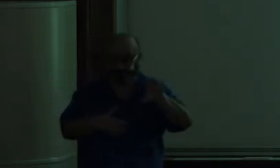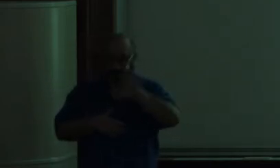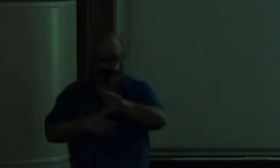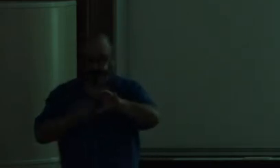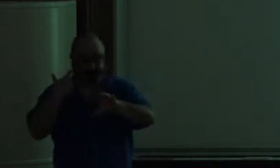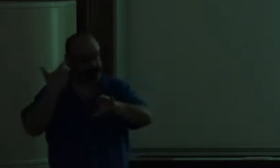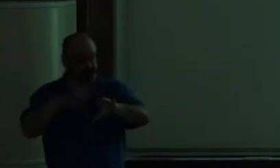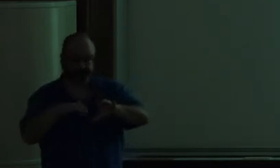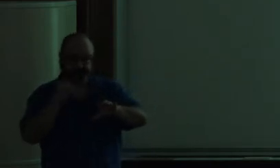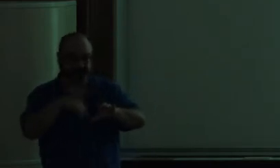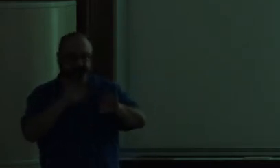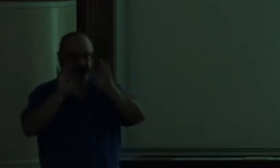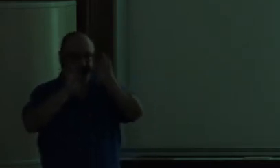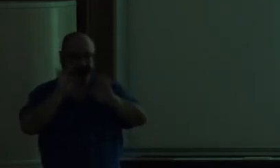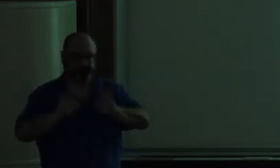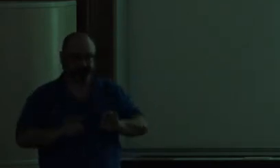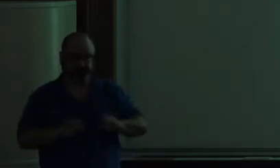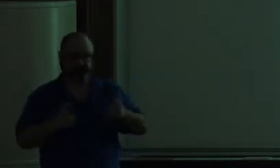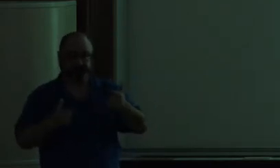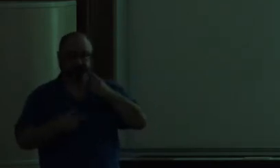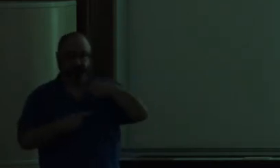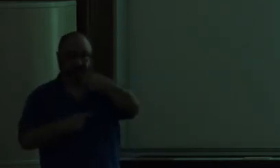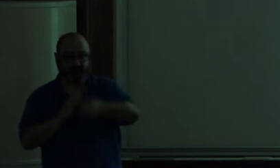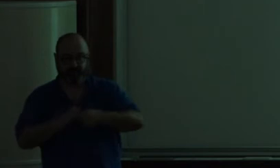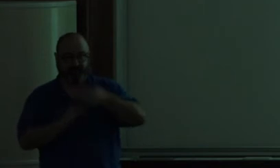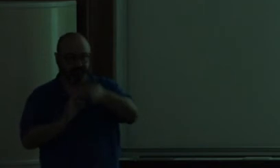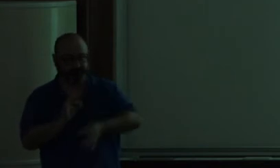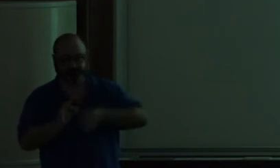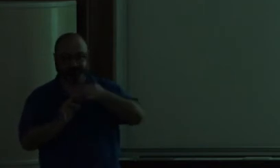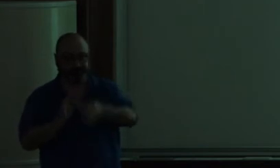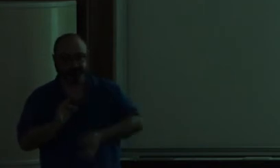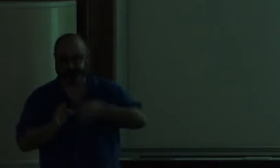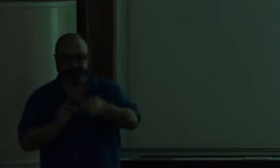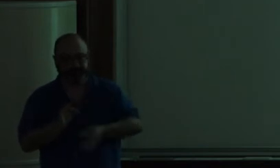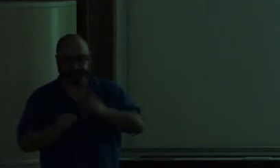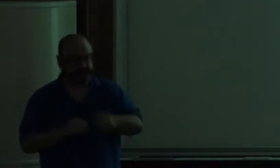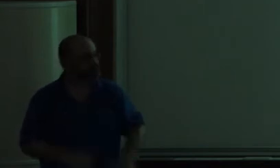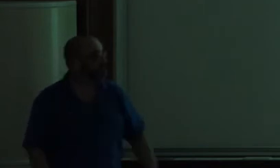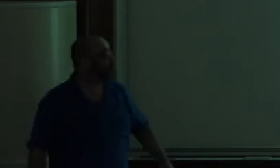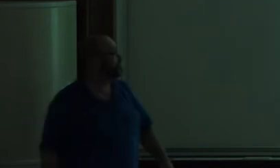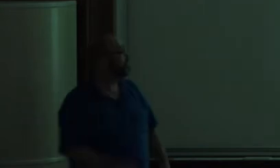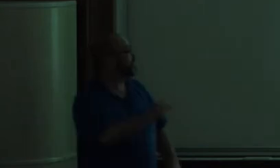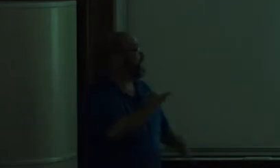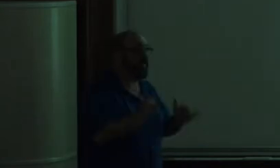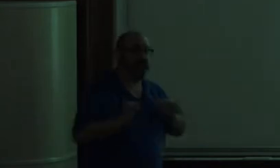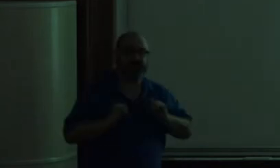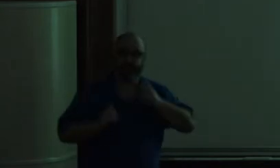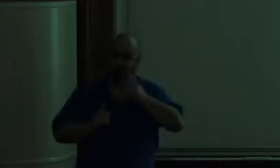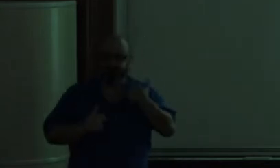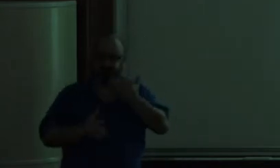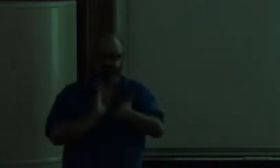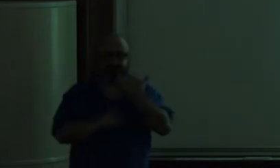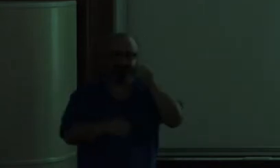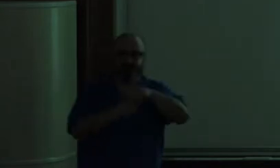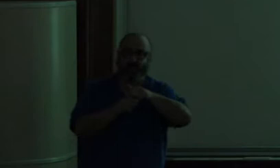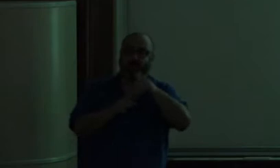vous savez que vous pouvez demander à ce conteneur le prochain élément, puis le prochain élément, puis le prochain élément. Pourquoi c'est intéressant? Parce que vous vous fichez complètement